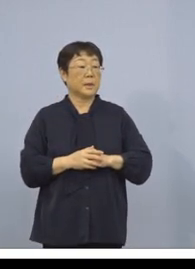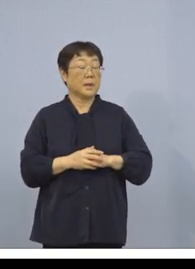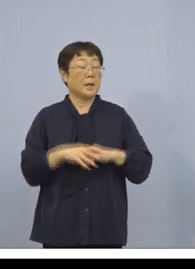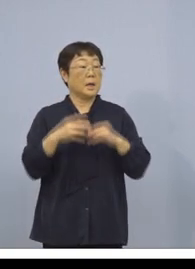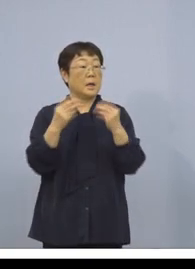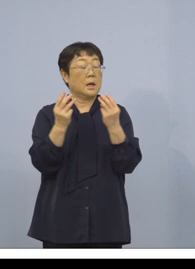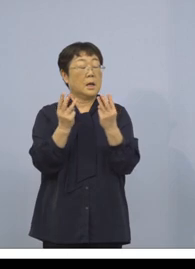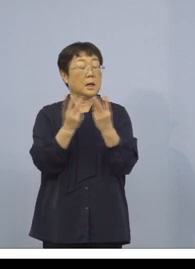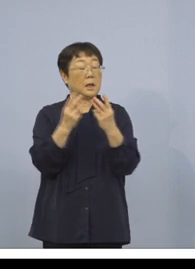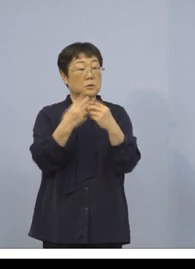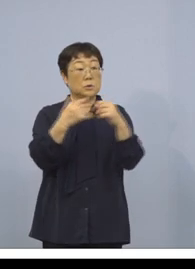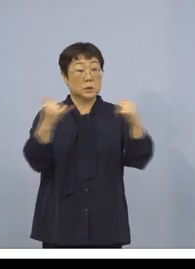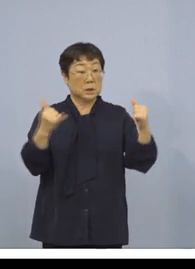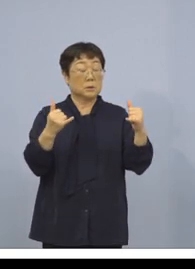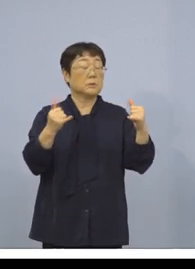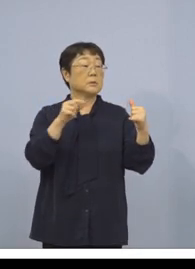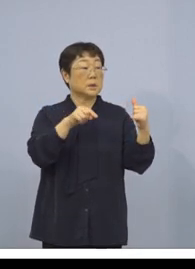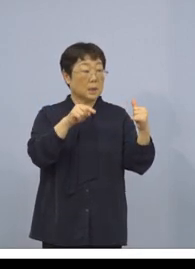した中でですね、